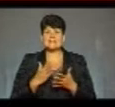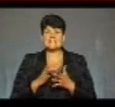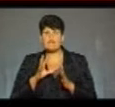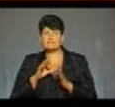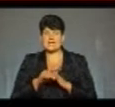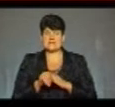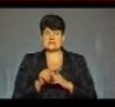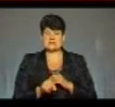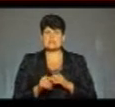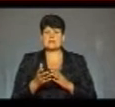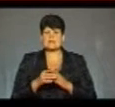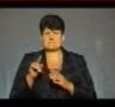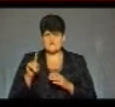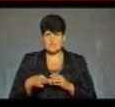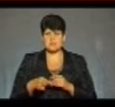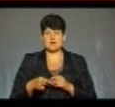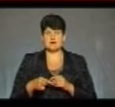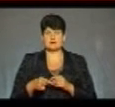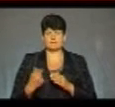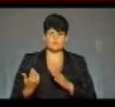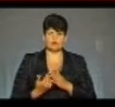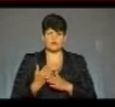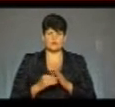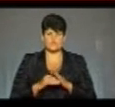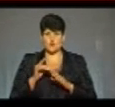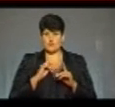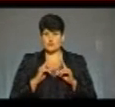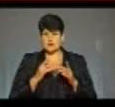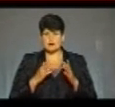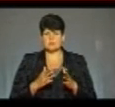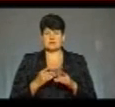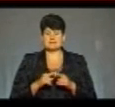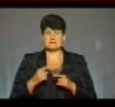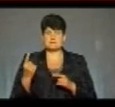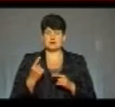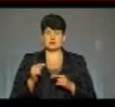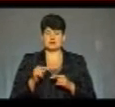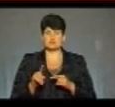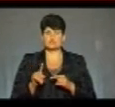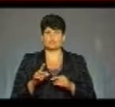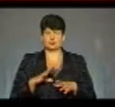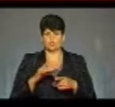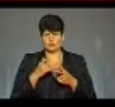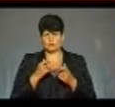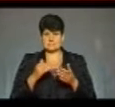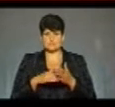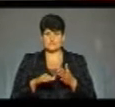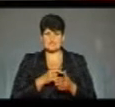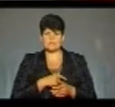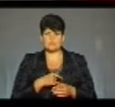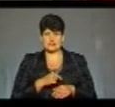і яких, скажімо так, він вимагає від нової Верховної Ради. Це, перш за все, те, що і вже було оголошено, це скасування